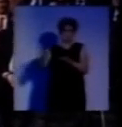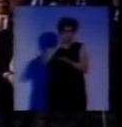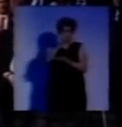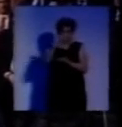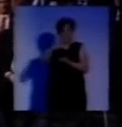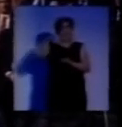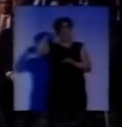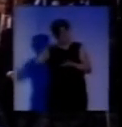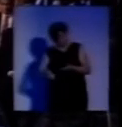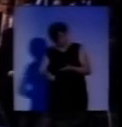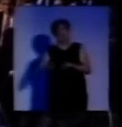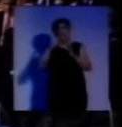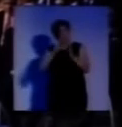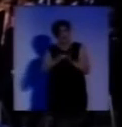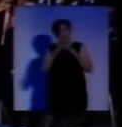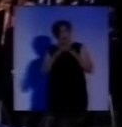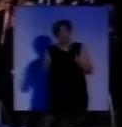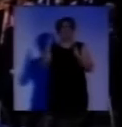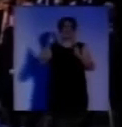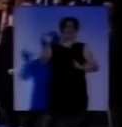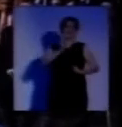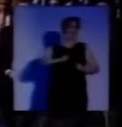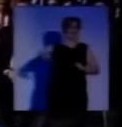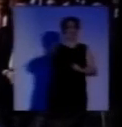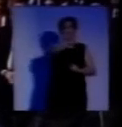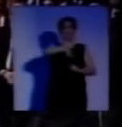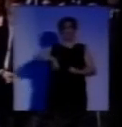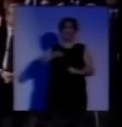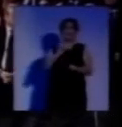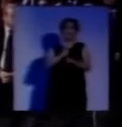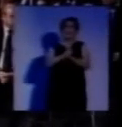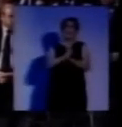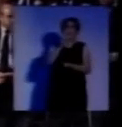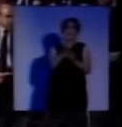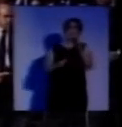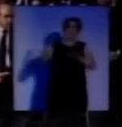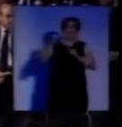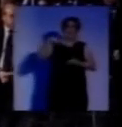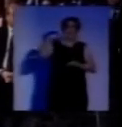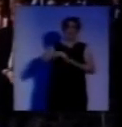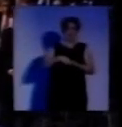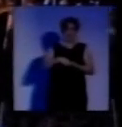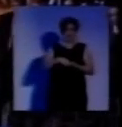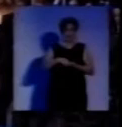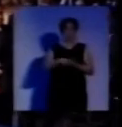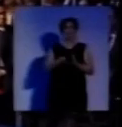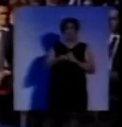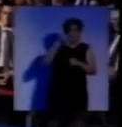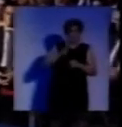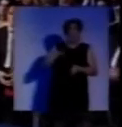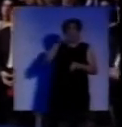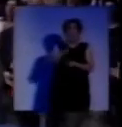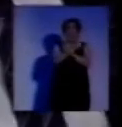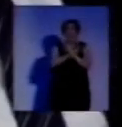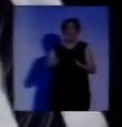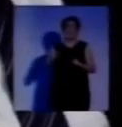λοιπόν θα απελευθερώσουμε τους πολίτες από τα δεσμά της υπερφορολόγησης. Συμφωνία αλήθειας και καθαρές κουβέντες